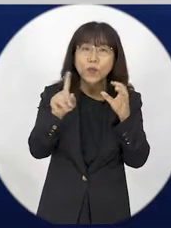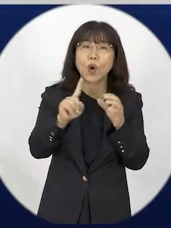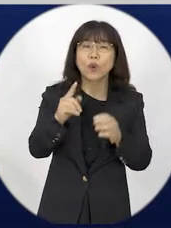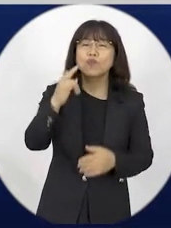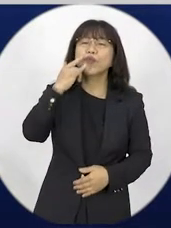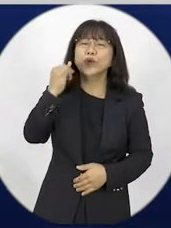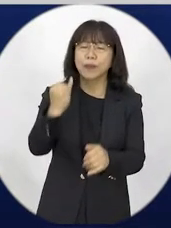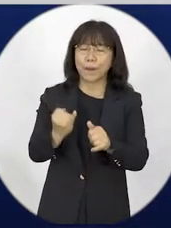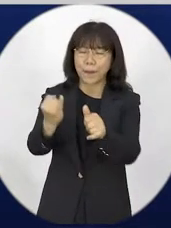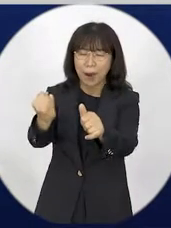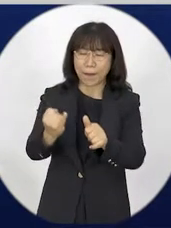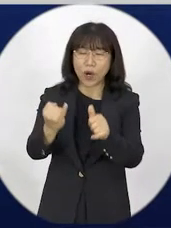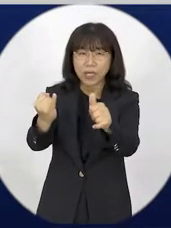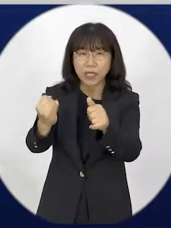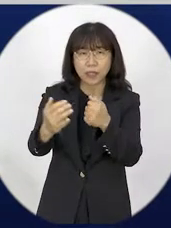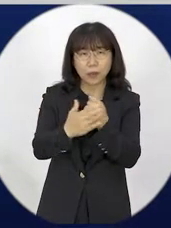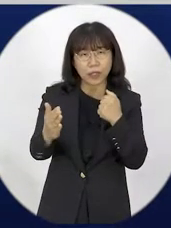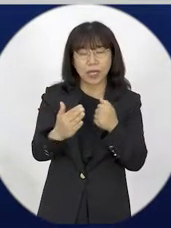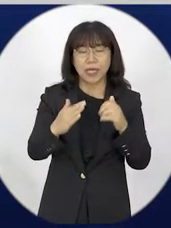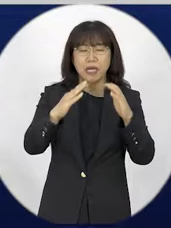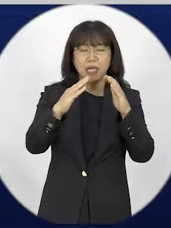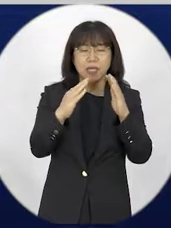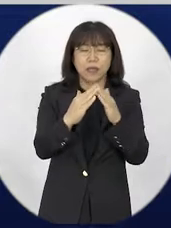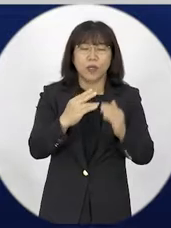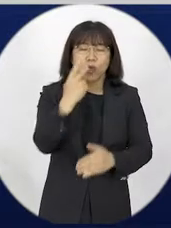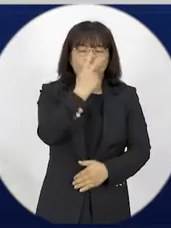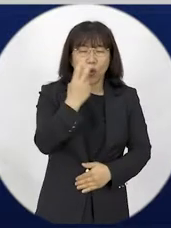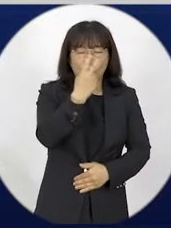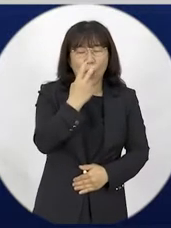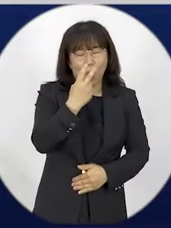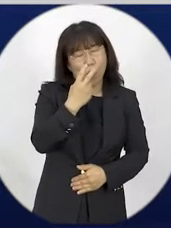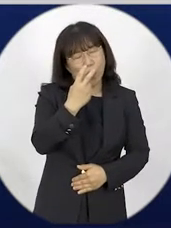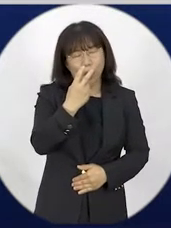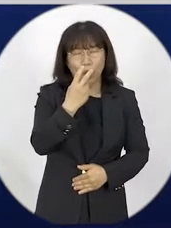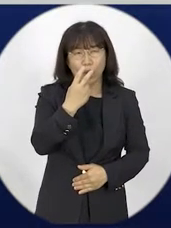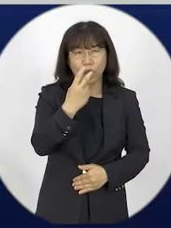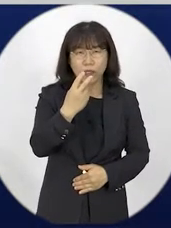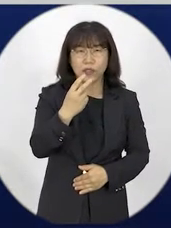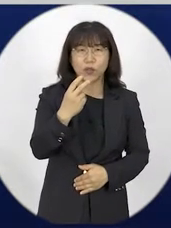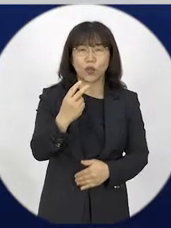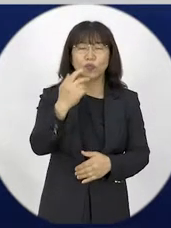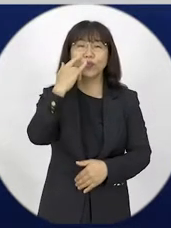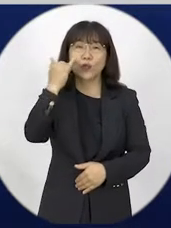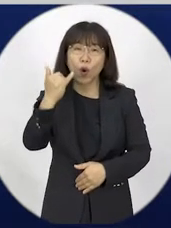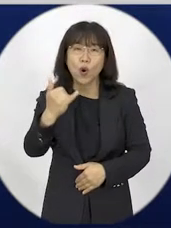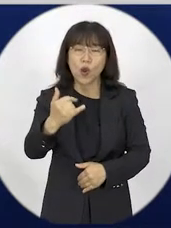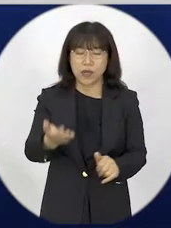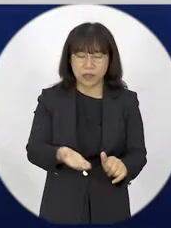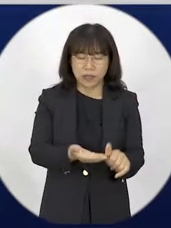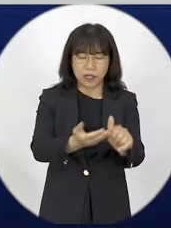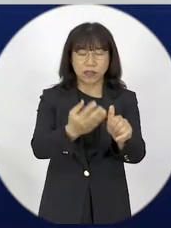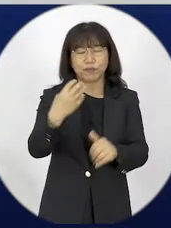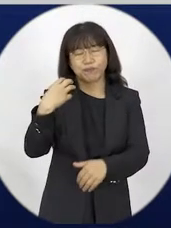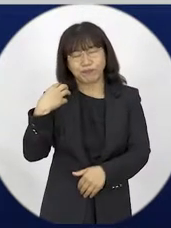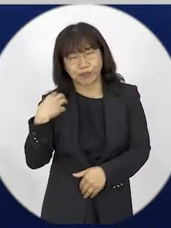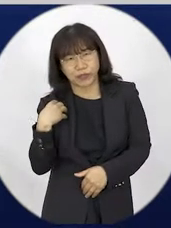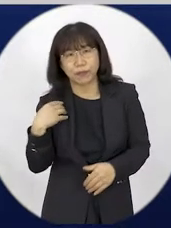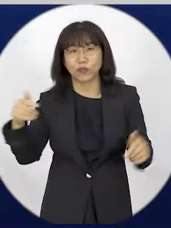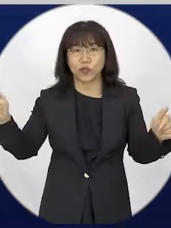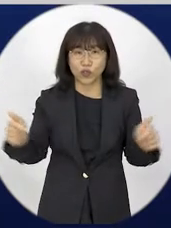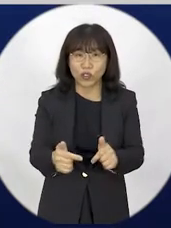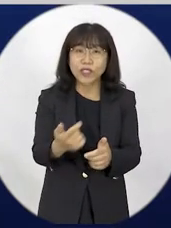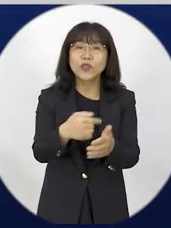아이들에게는 엄마 아빠의 맞벌이로 인한 돌봄 공백을 채워주고 부모에게는 양육 부담을 줄여주는 우리 동네